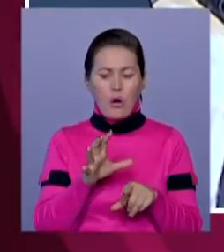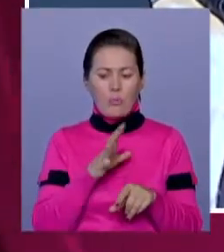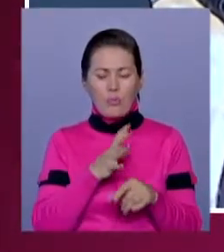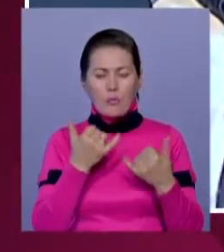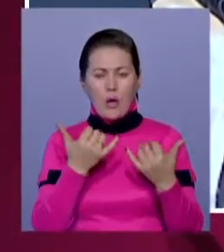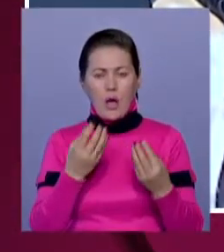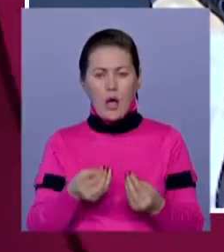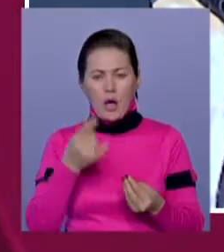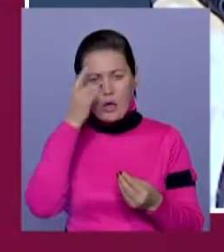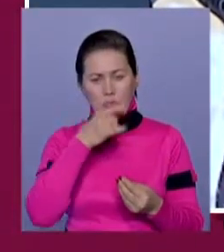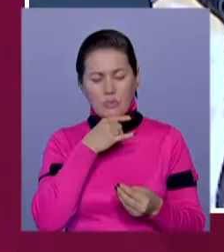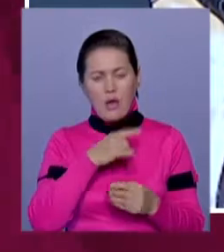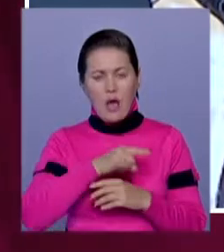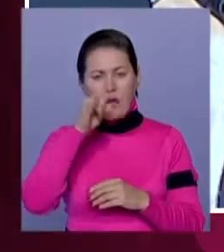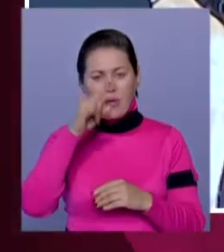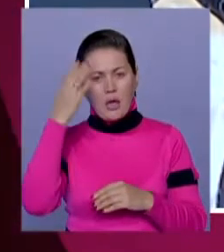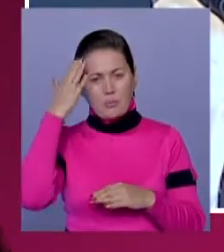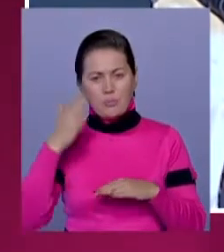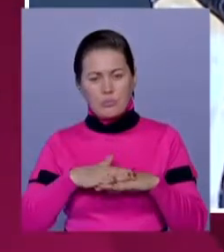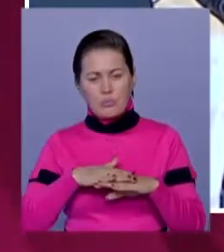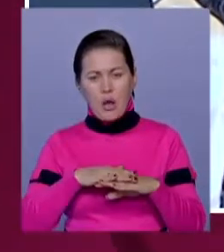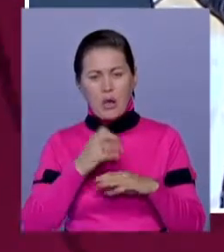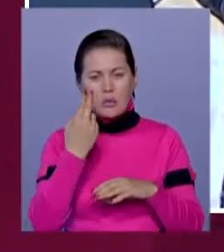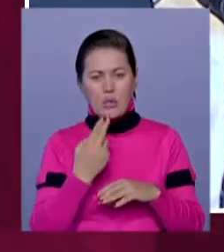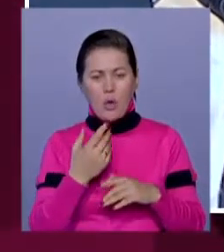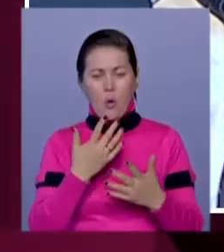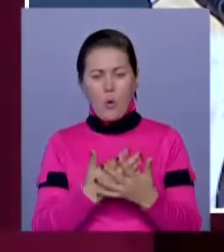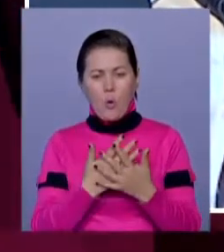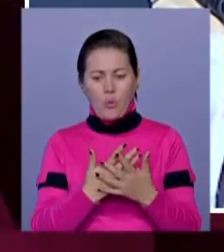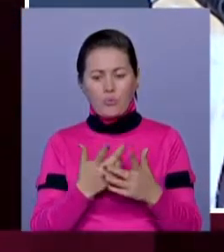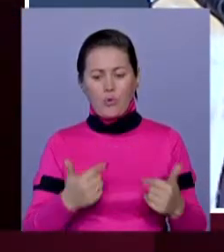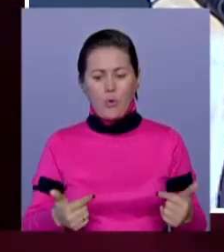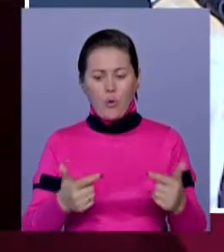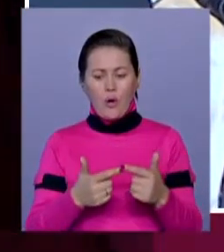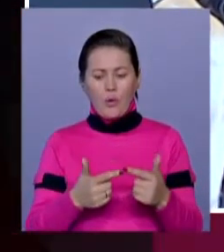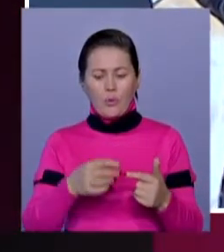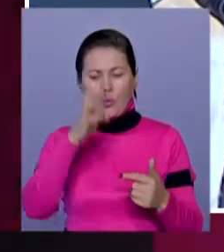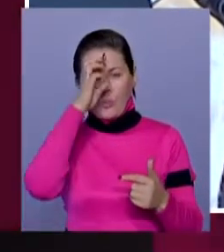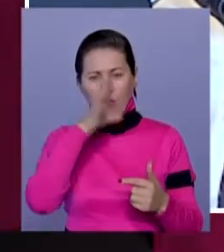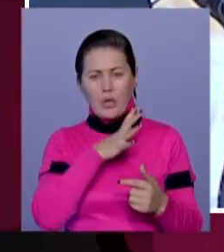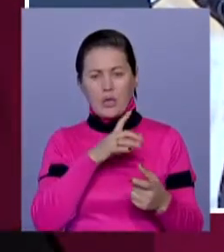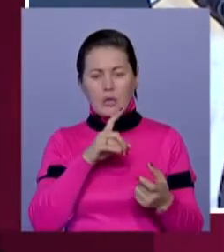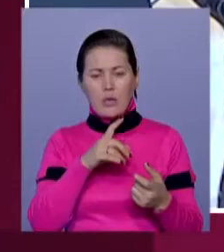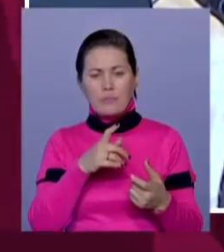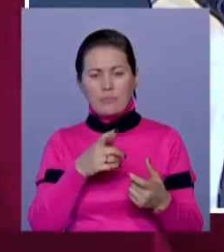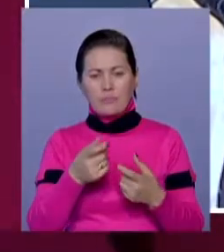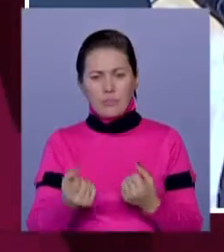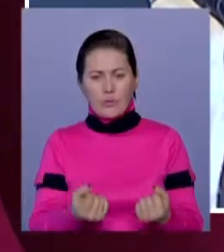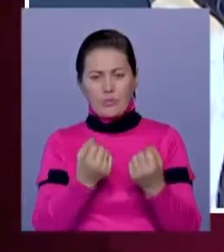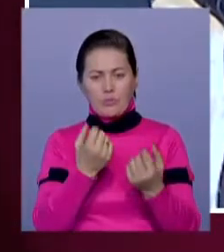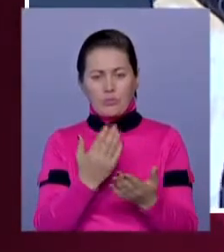бүгінгіні Қазақстанның авиациялық әкімшілігі акционерлік қоғамын құрылды. Үкіметтің несімен,